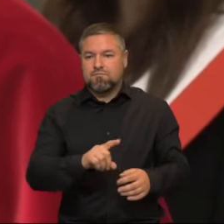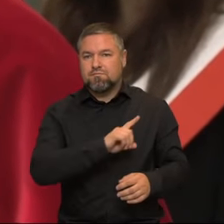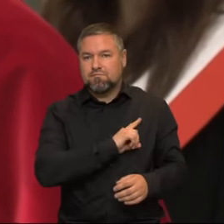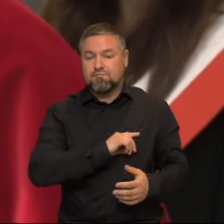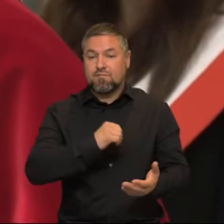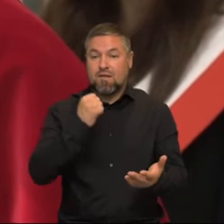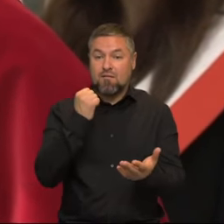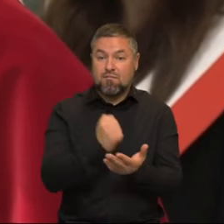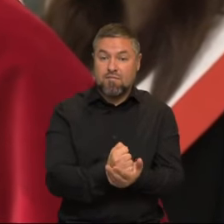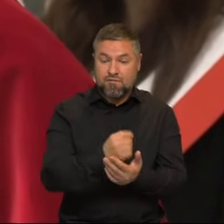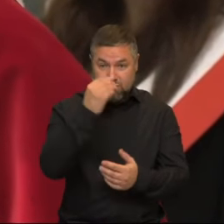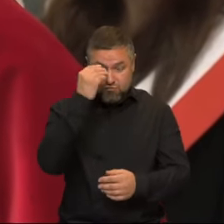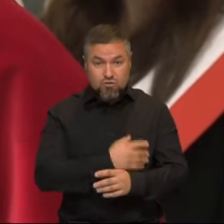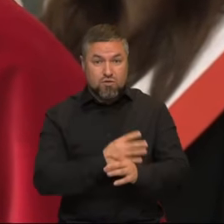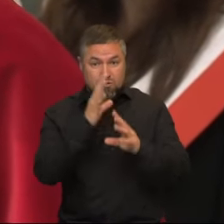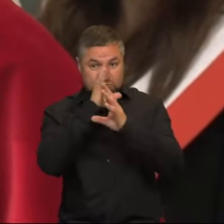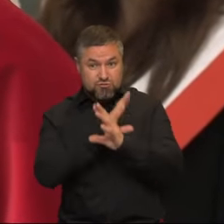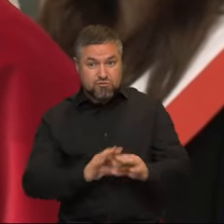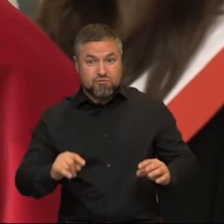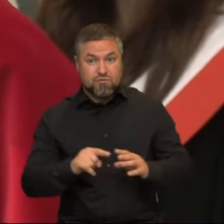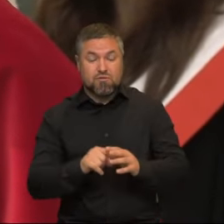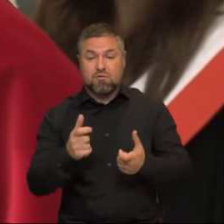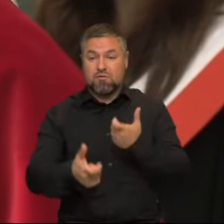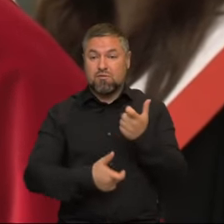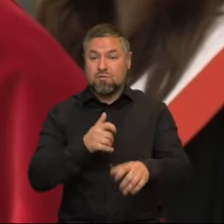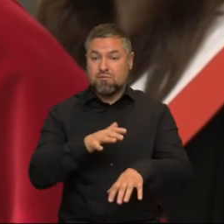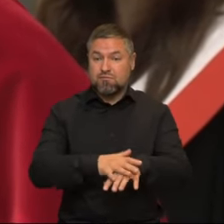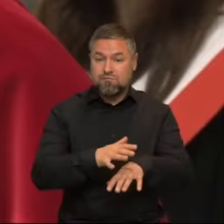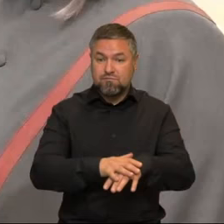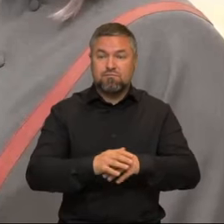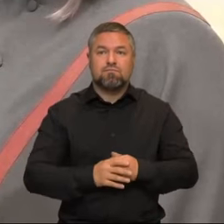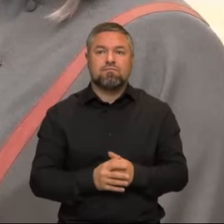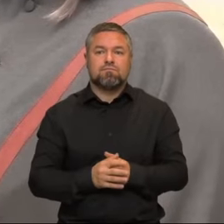przestrzegać prawa uczelni i szanować jej obyczaje